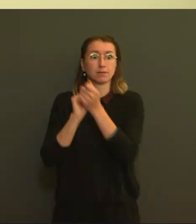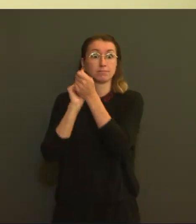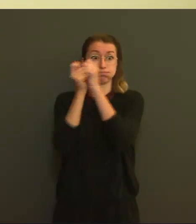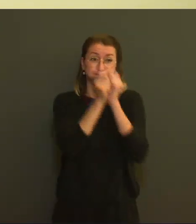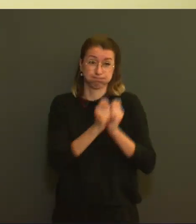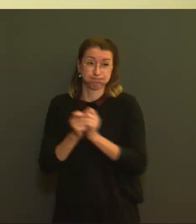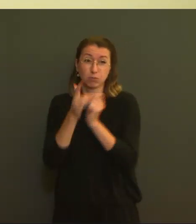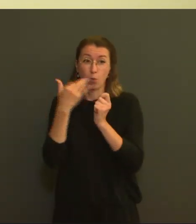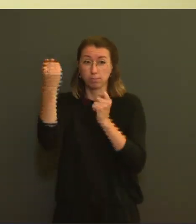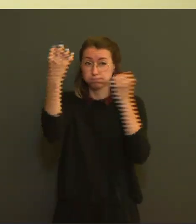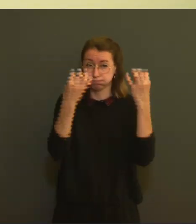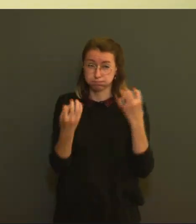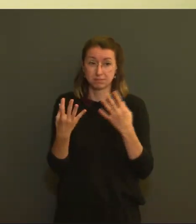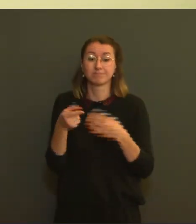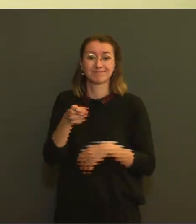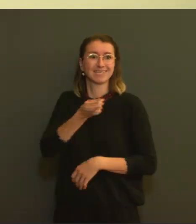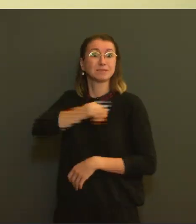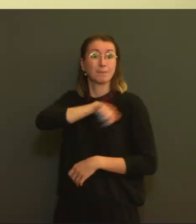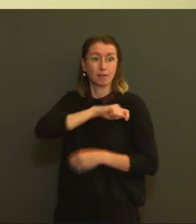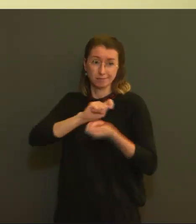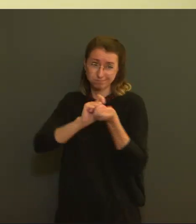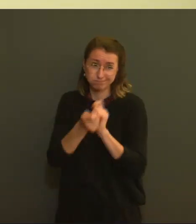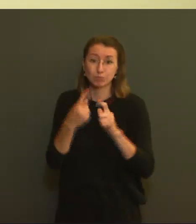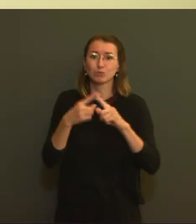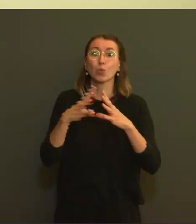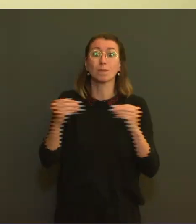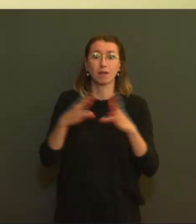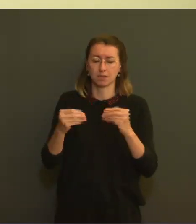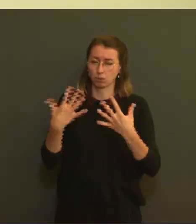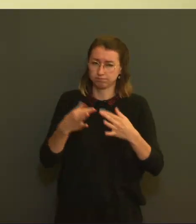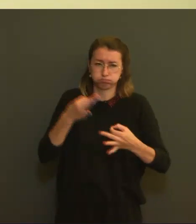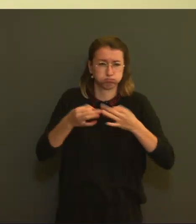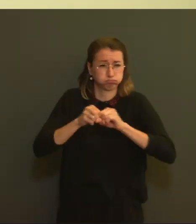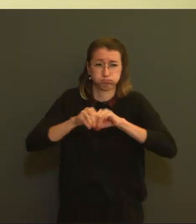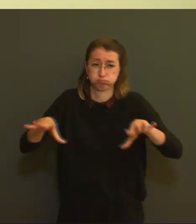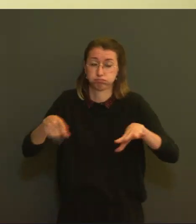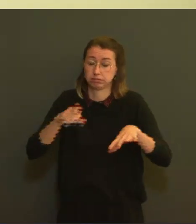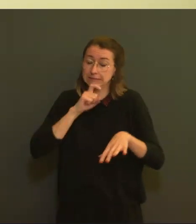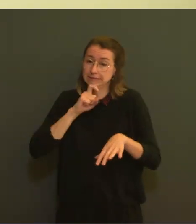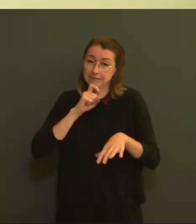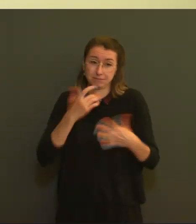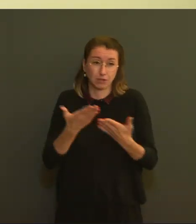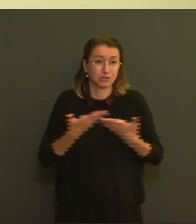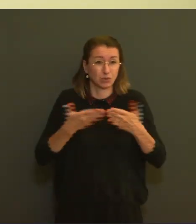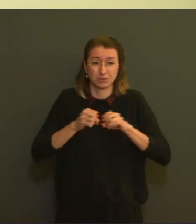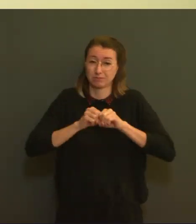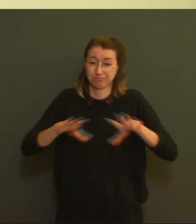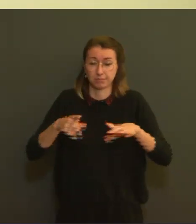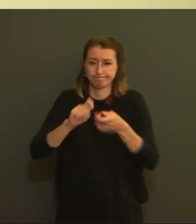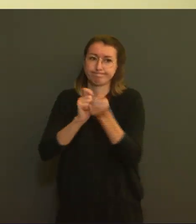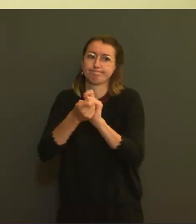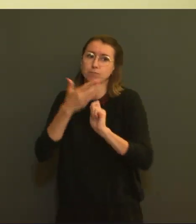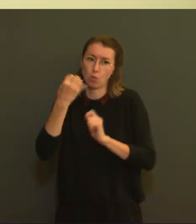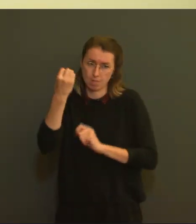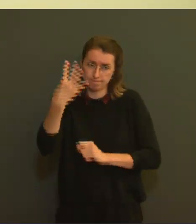le niveau de contamination est très élevé, il peut même peut-être être plus que ce qui est mentionné. La plupart des régions roumaines deviennent